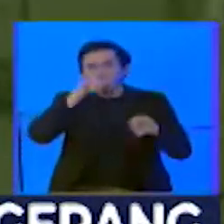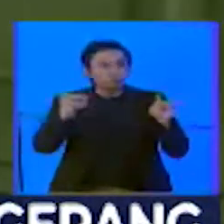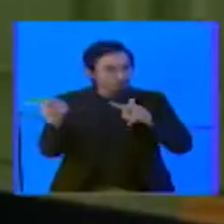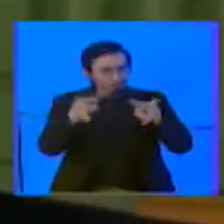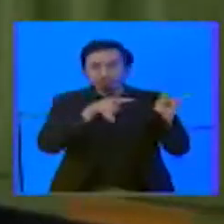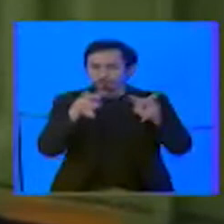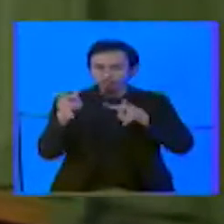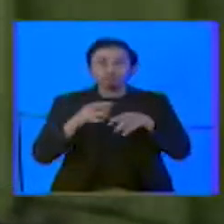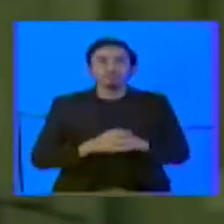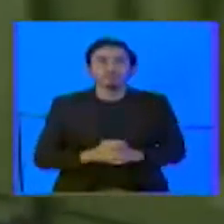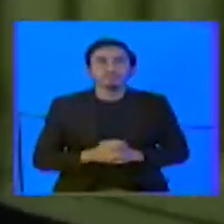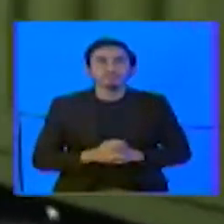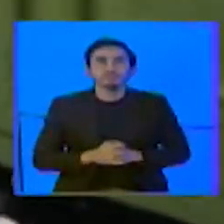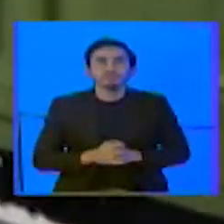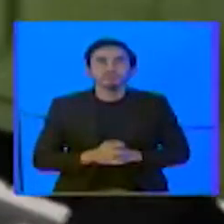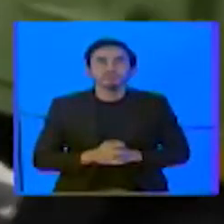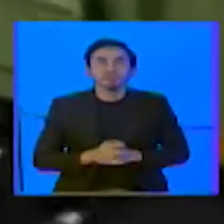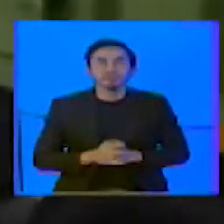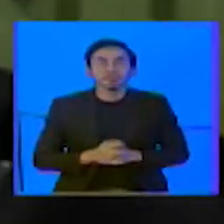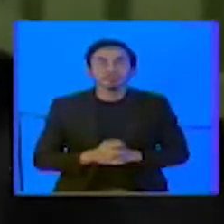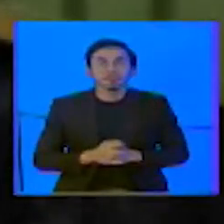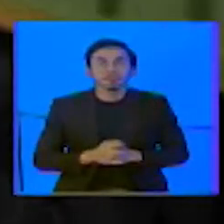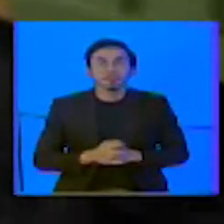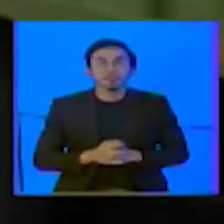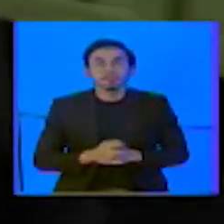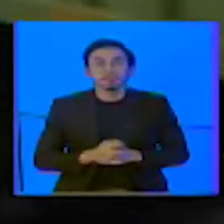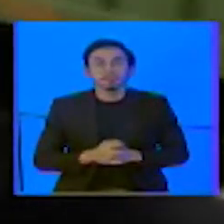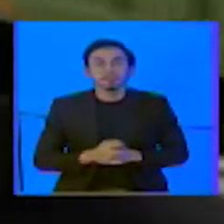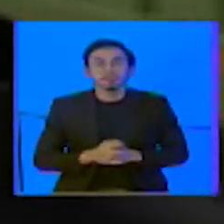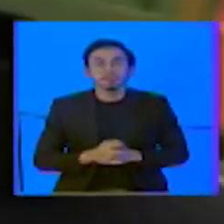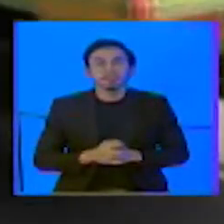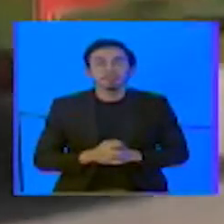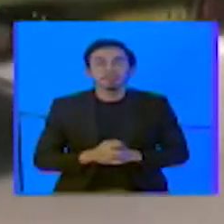Dari Tangerang, Banten, Sukron, iNews melaporkan.